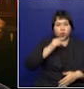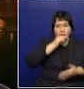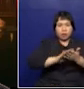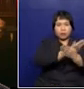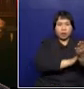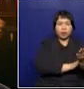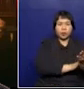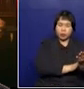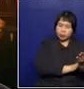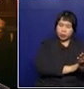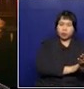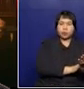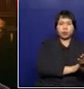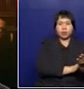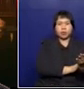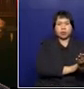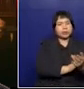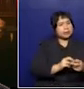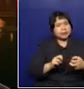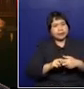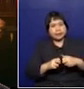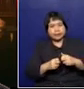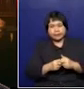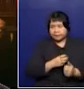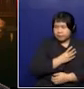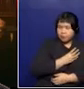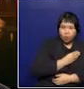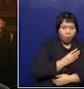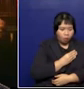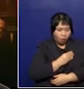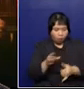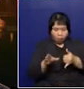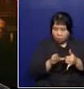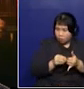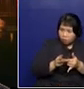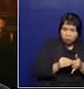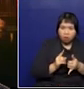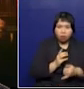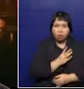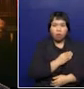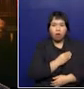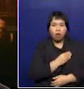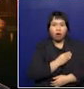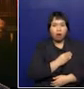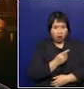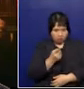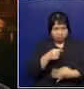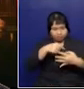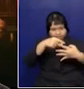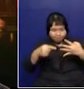ศเนี่ยต้องเผชิญกับความหวาดกลัวอย่างสุดขีดในชีวิตที่ไม่เคยเจอมานะเนี่ย4